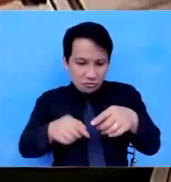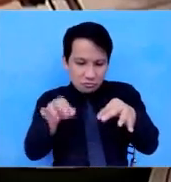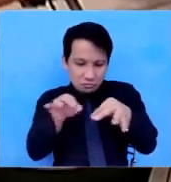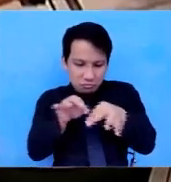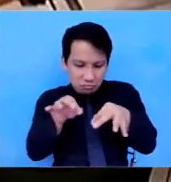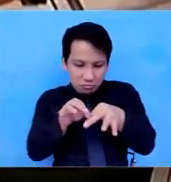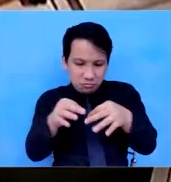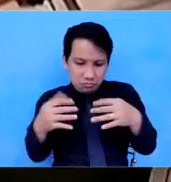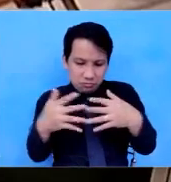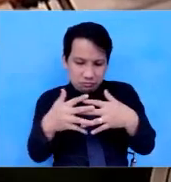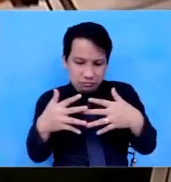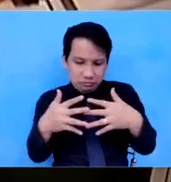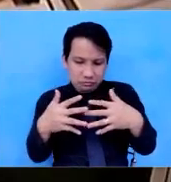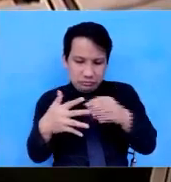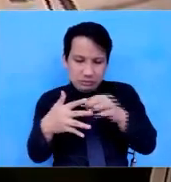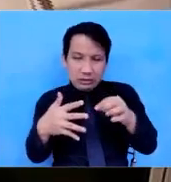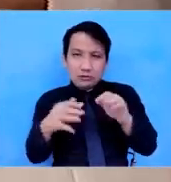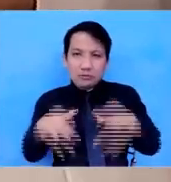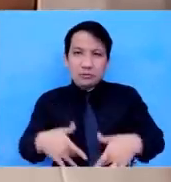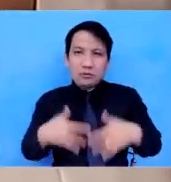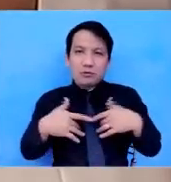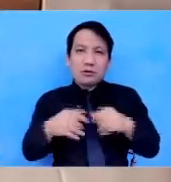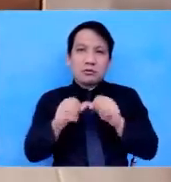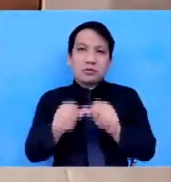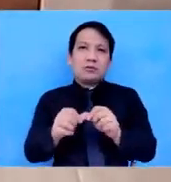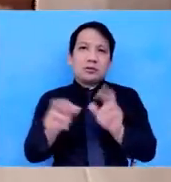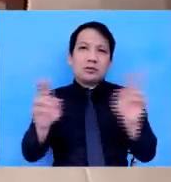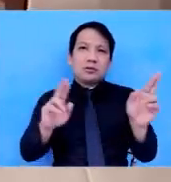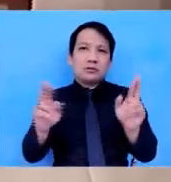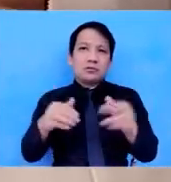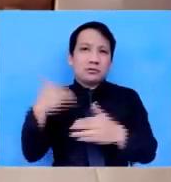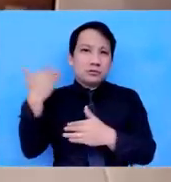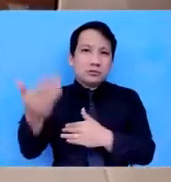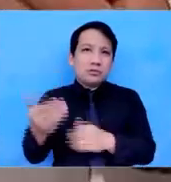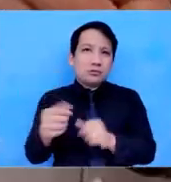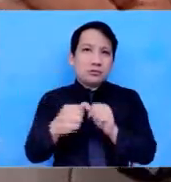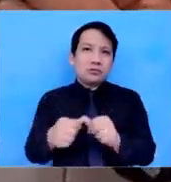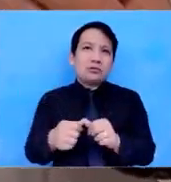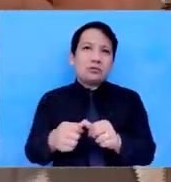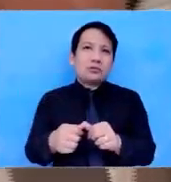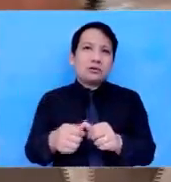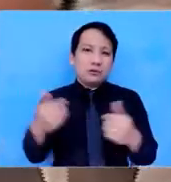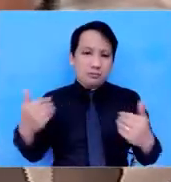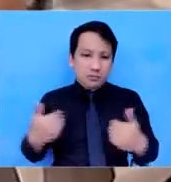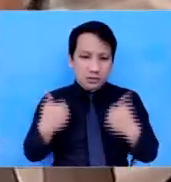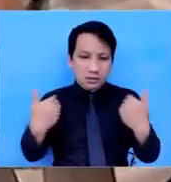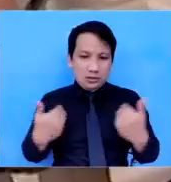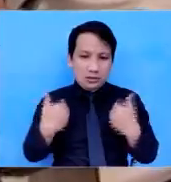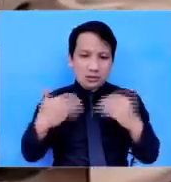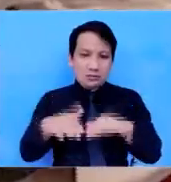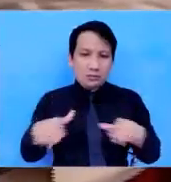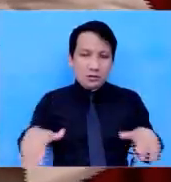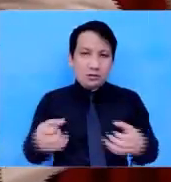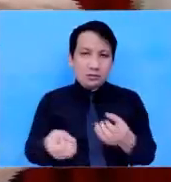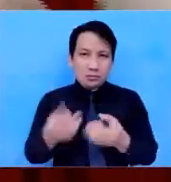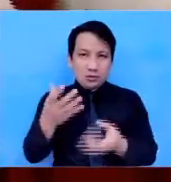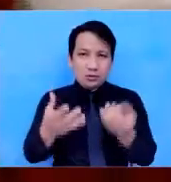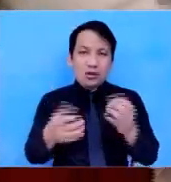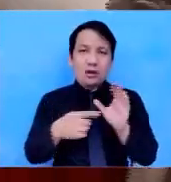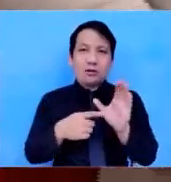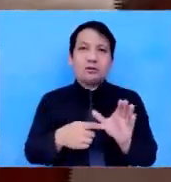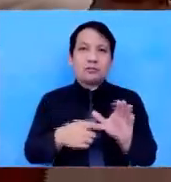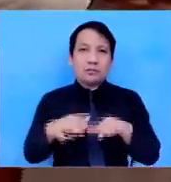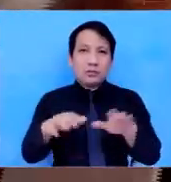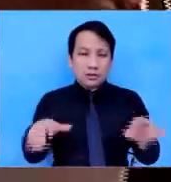daliri. Ayon sa pamunuan ng ospital, sa mga nakalipas sa taon, pabata ng pabata ang mga napuputukan. Ang masaklap, ang ilang